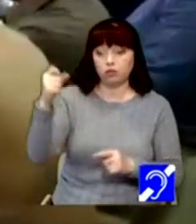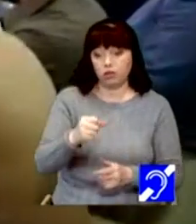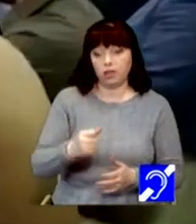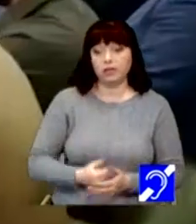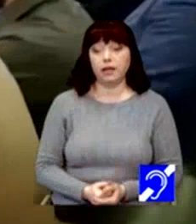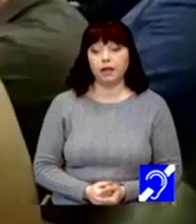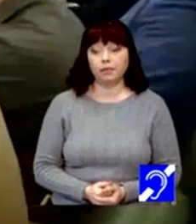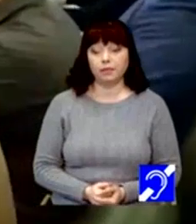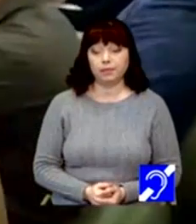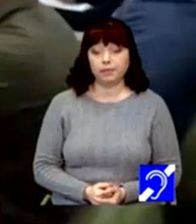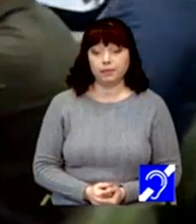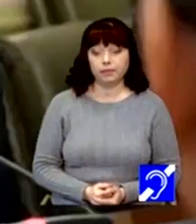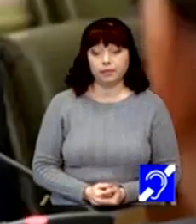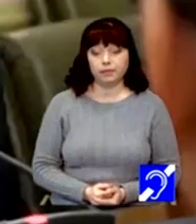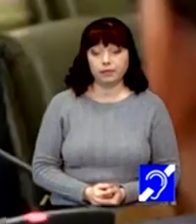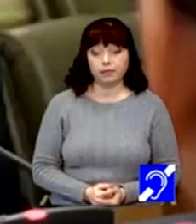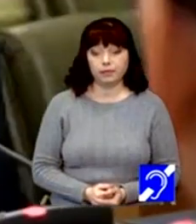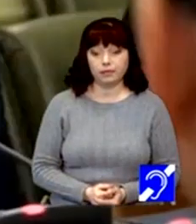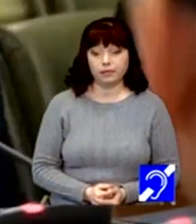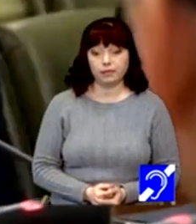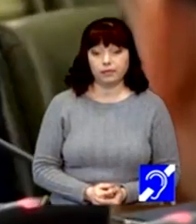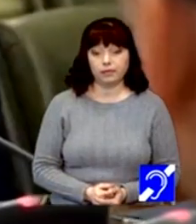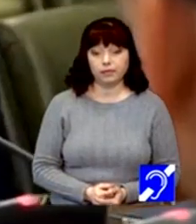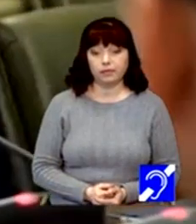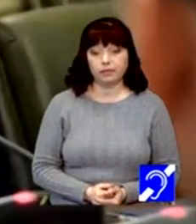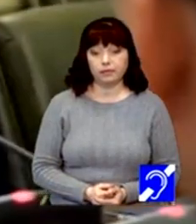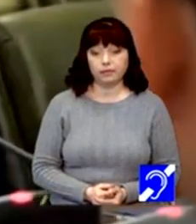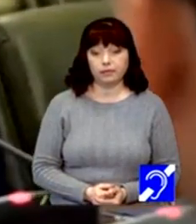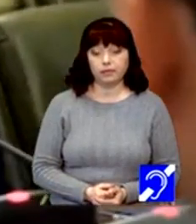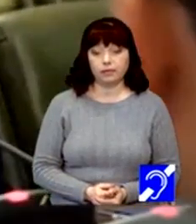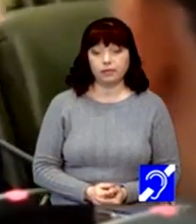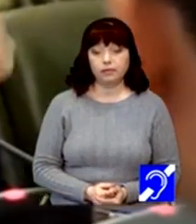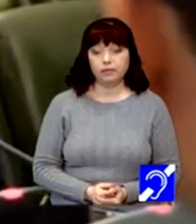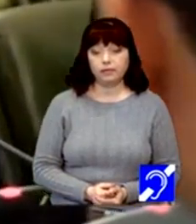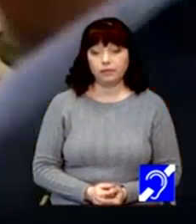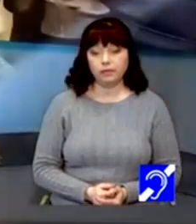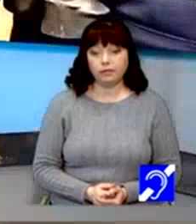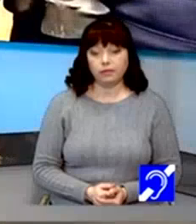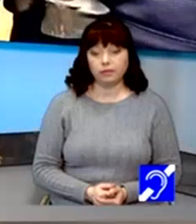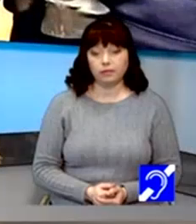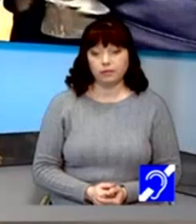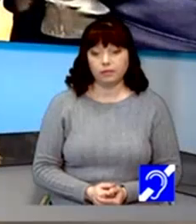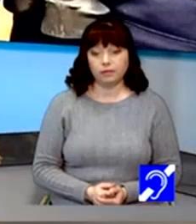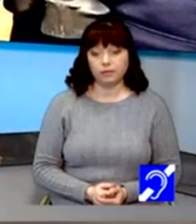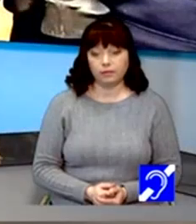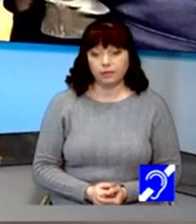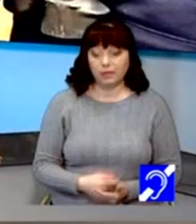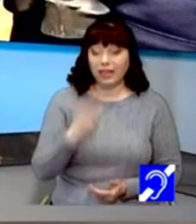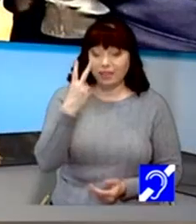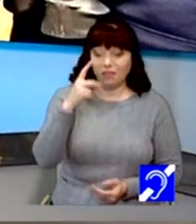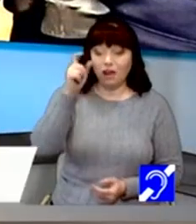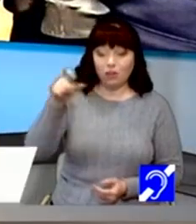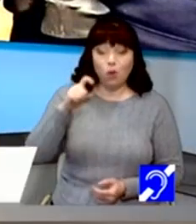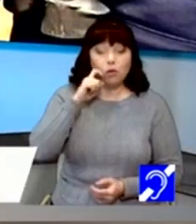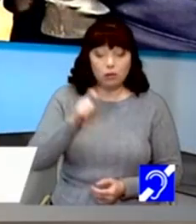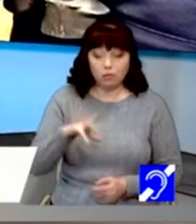vom voi psu portaltoiul phang na hou sau doar cetățenii